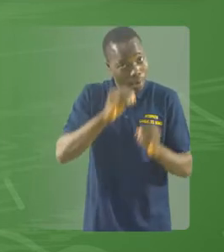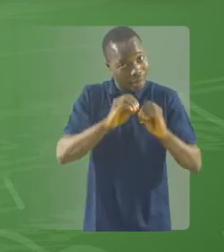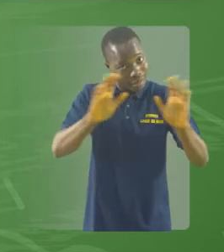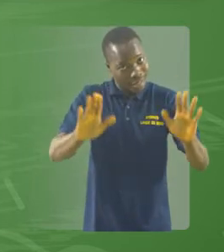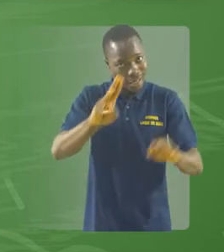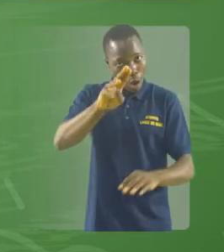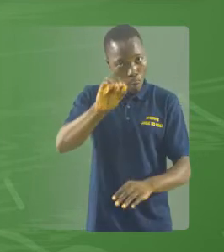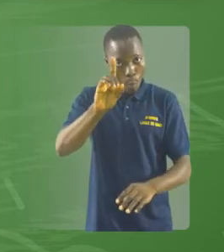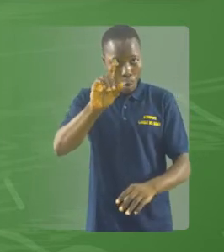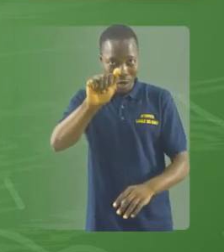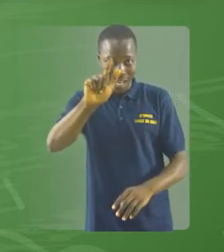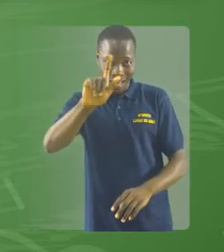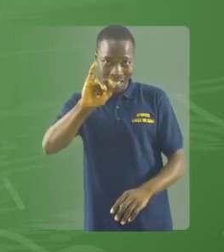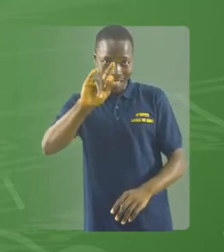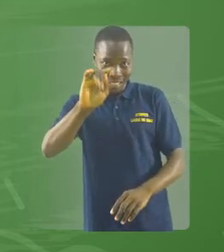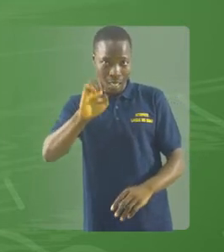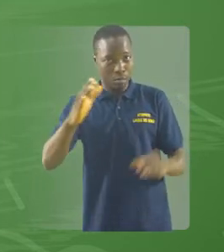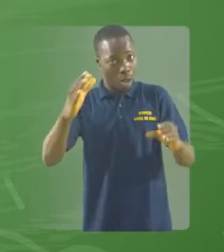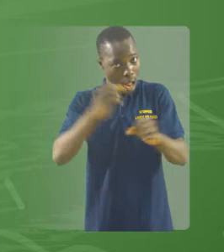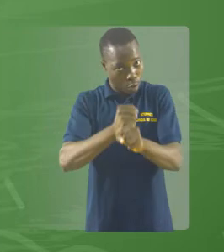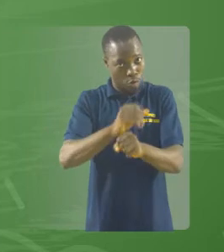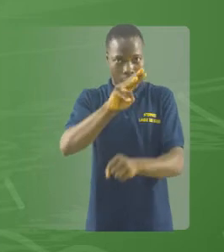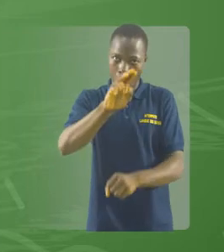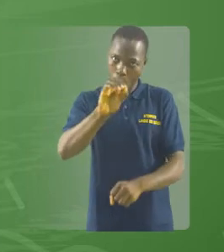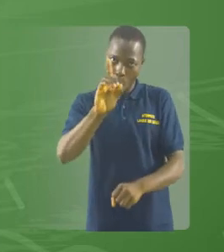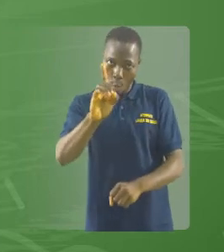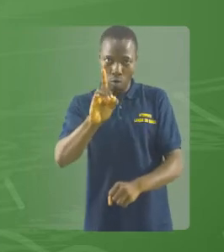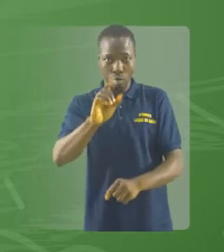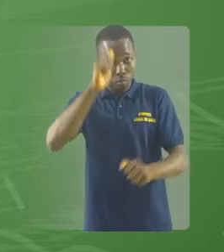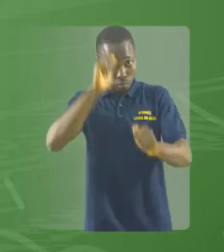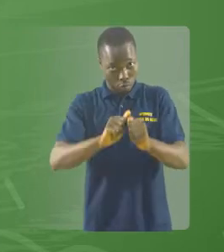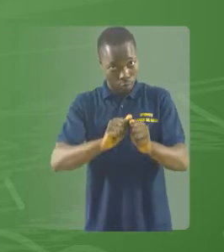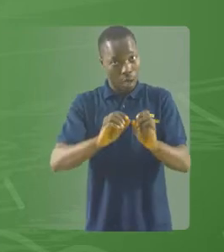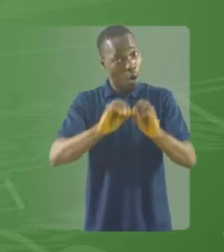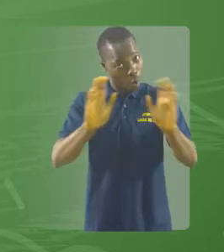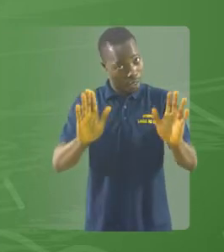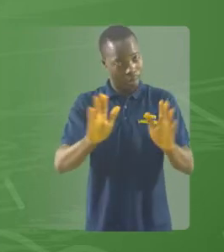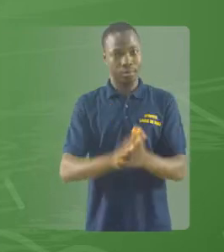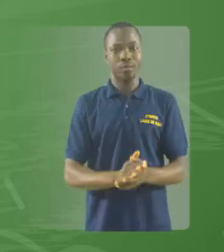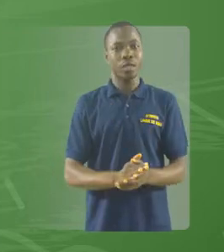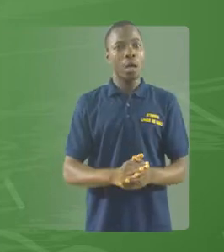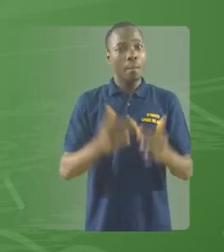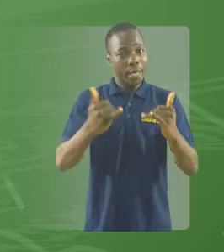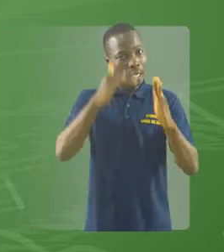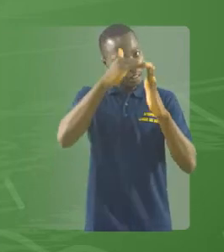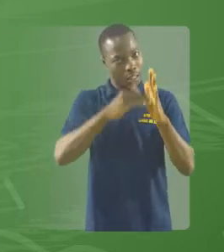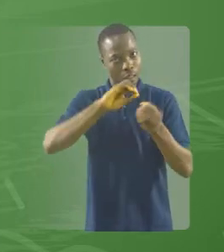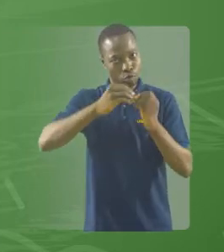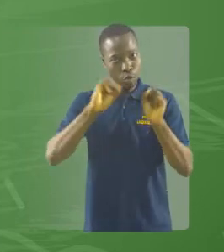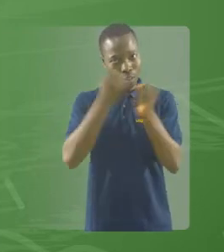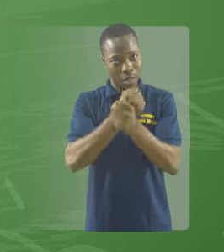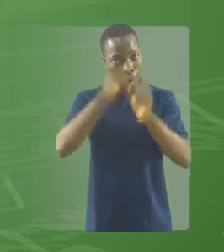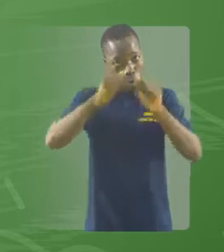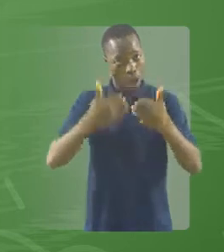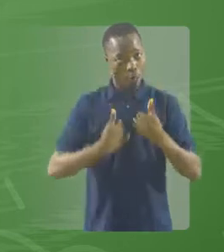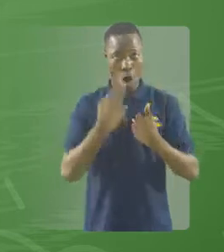grand effectif. En remarque, une série statistique peut avoir deux modes ou plus.